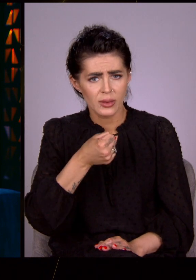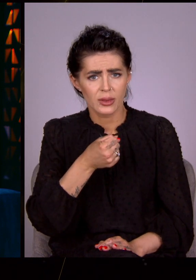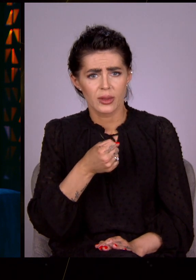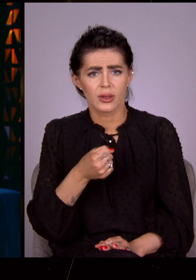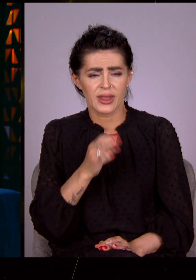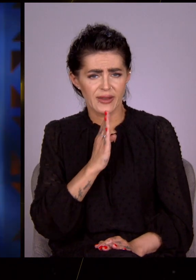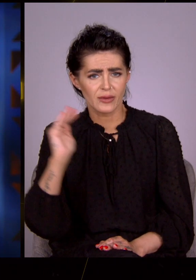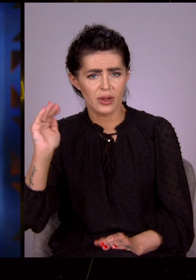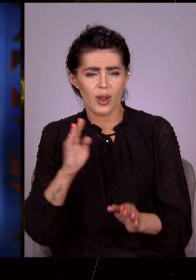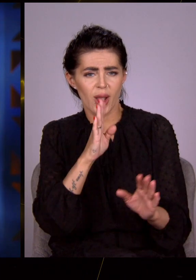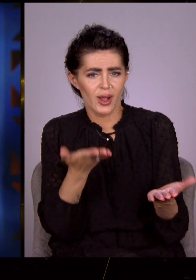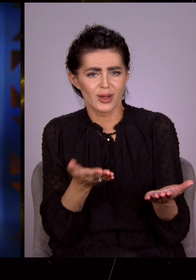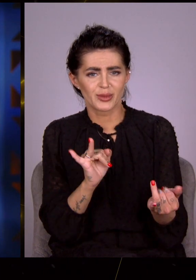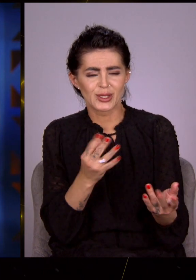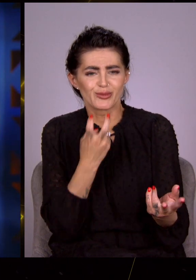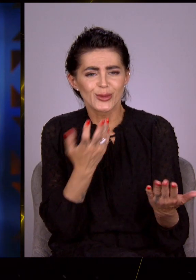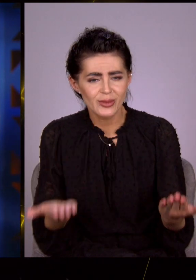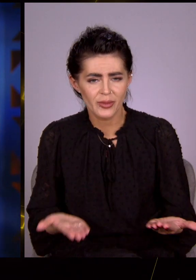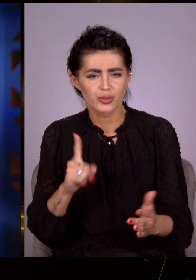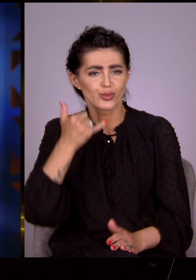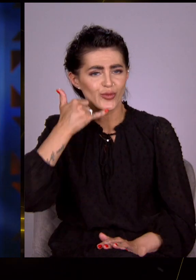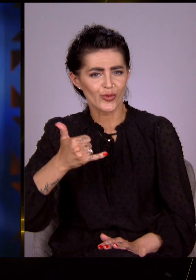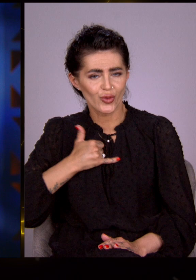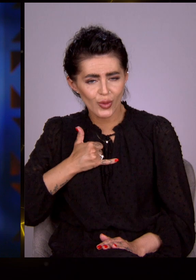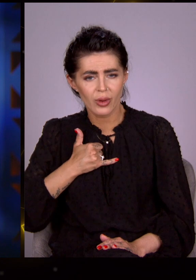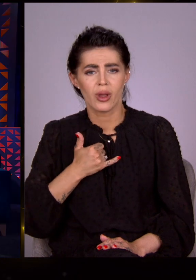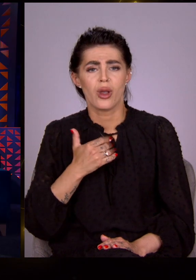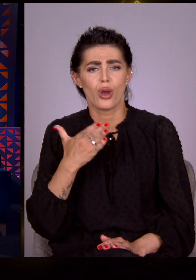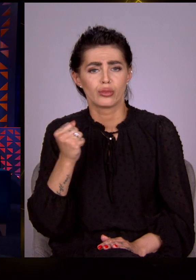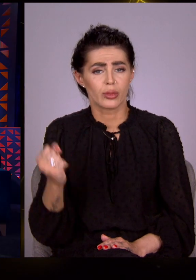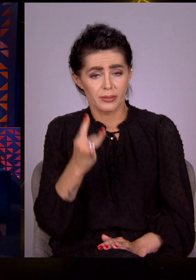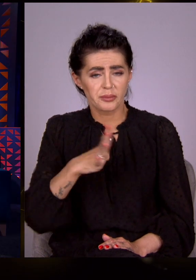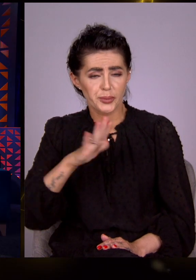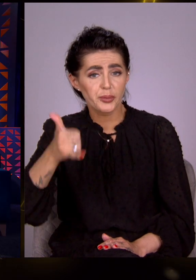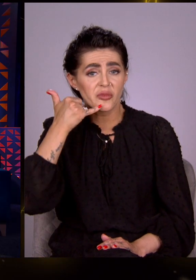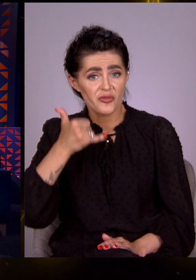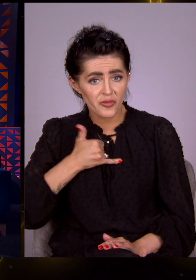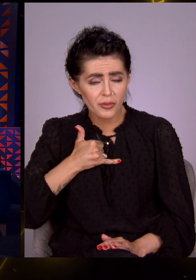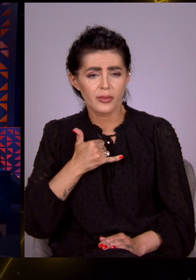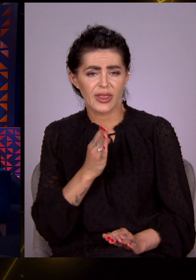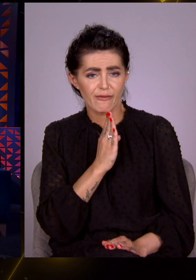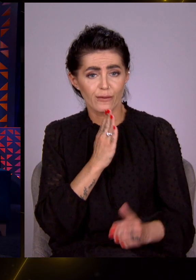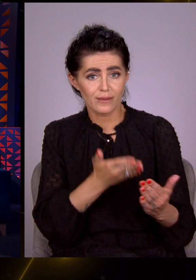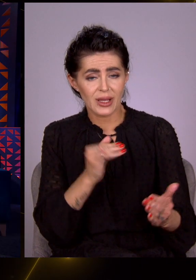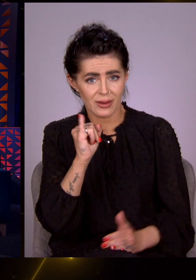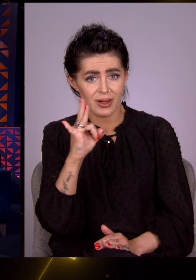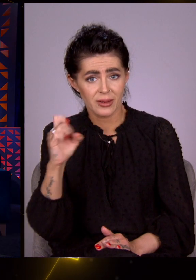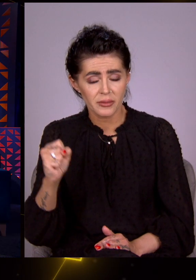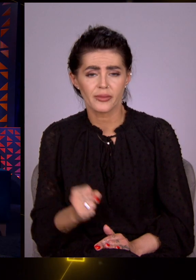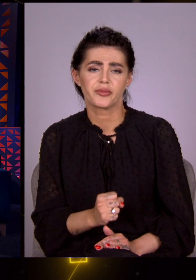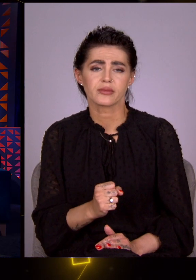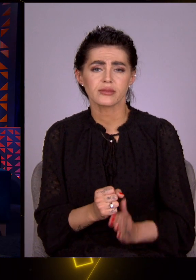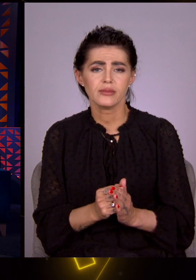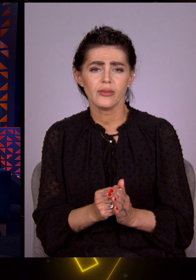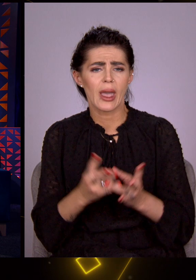в частності смішна. Тому що ще раз пролунав дзвінок від Іринки, і вона, типу, зверталась